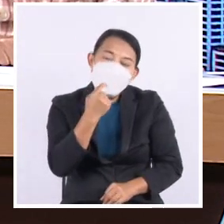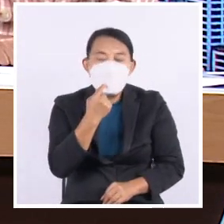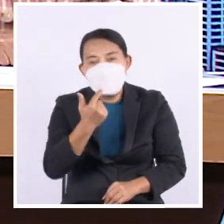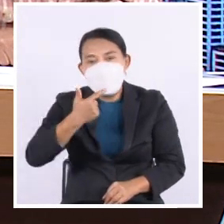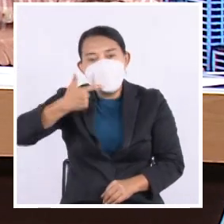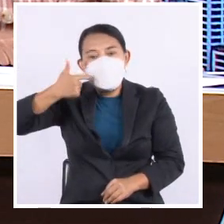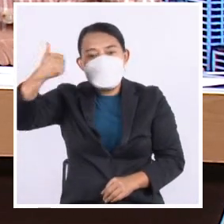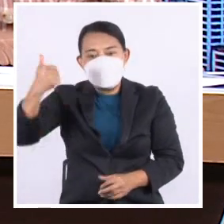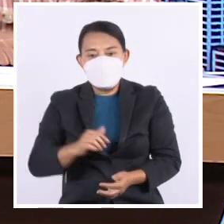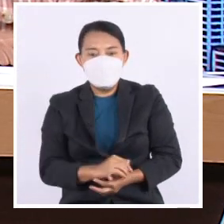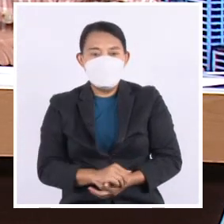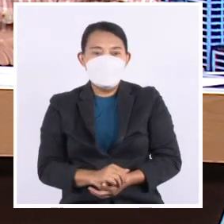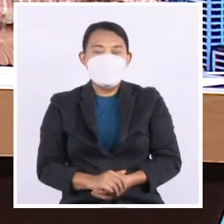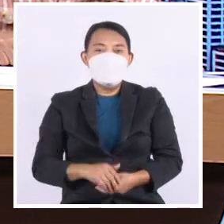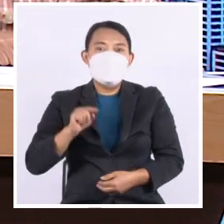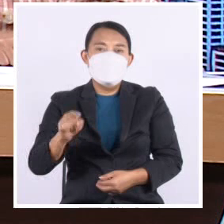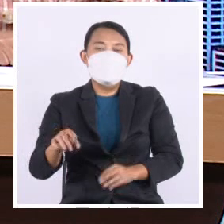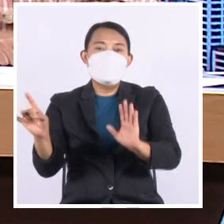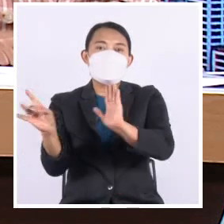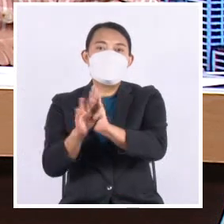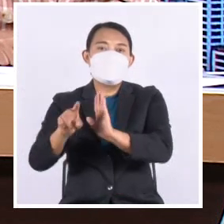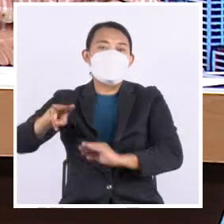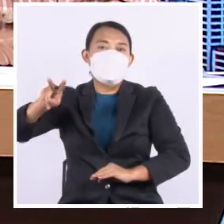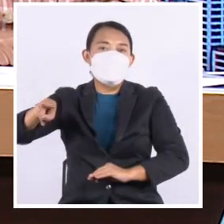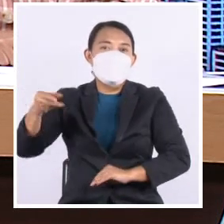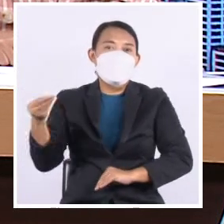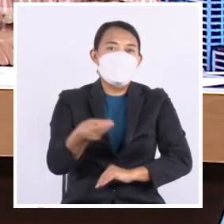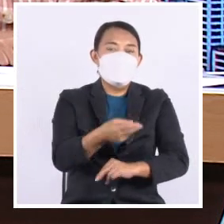ดท้ายพี่ชาญวิทย์ก็เลยตั้งชื่อมะม่วงพันธุ์ใหม่นี้ว่า